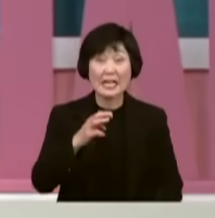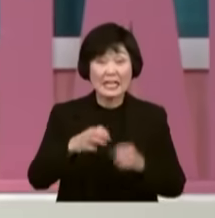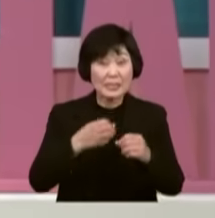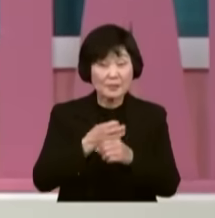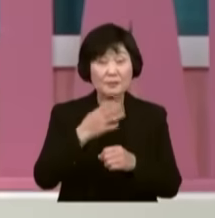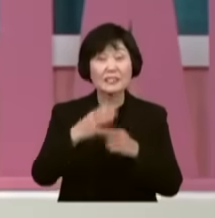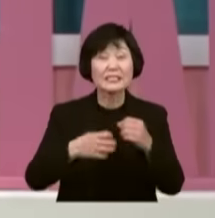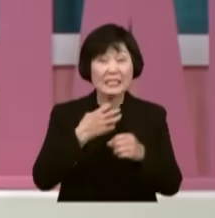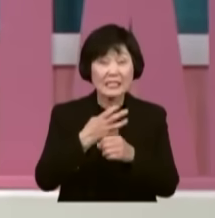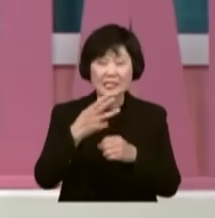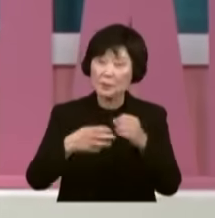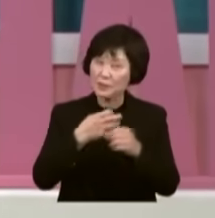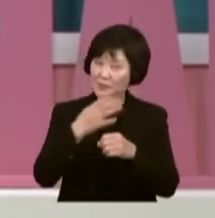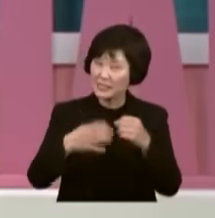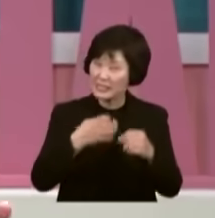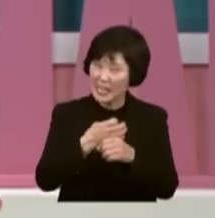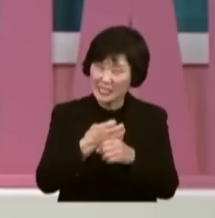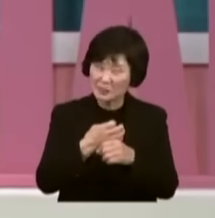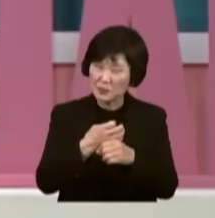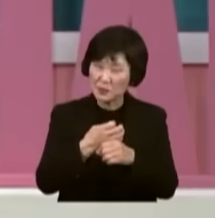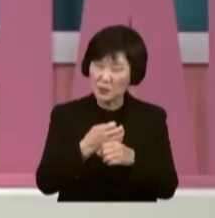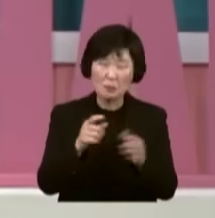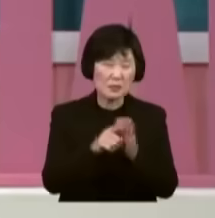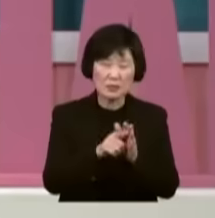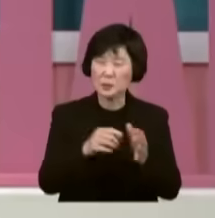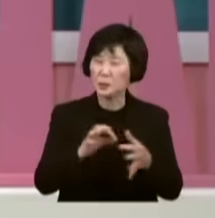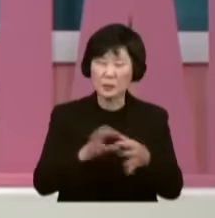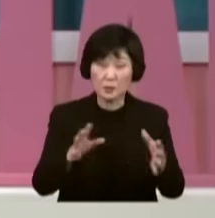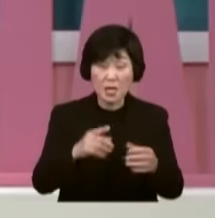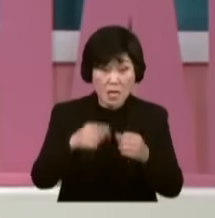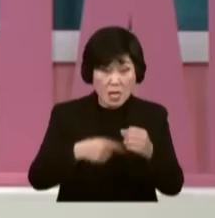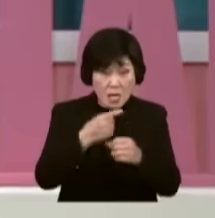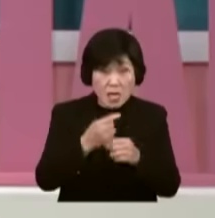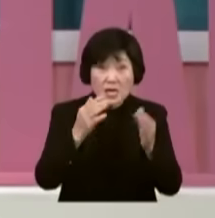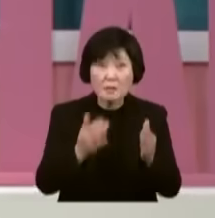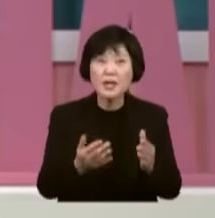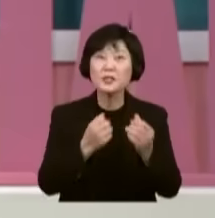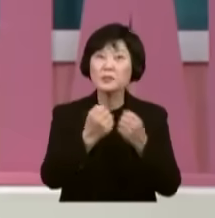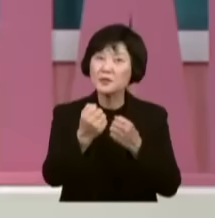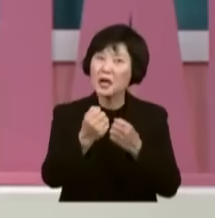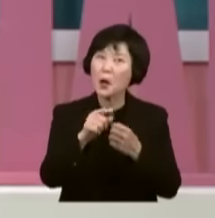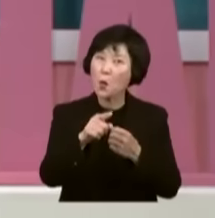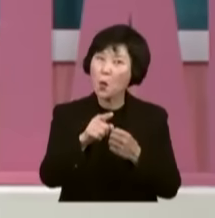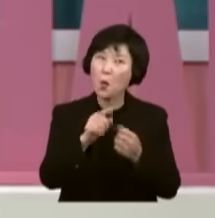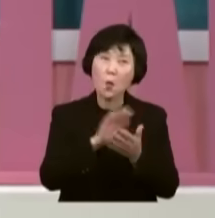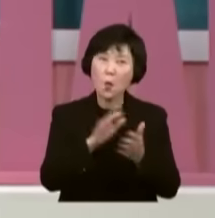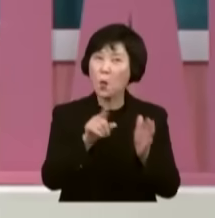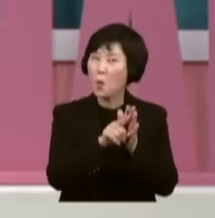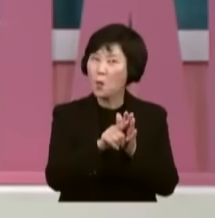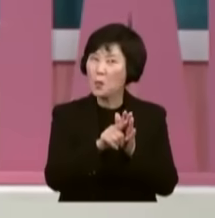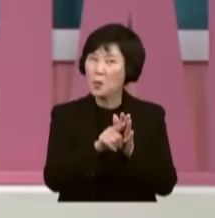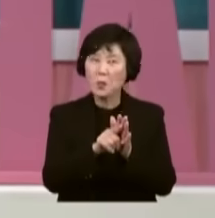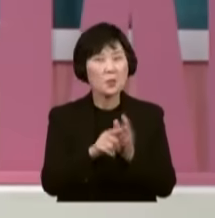30년 40년 모태신앙 아니라니까. 1년을 진실로 이 믿은 이 분들한테도 안 된다니까. 나는